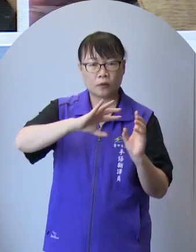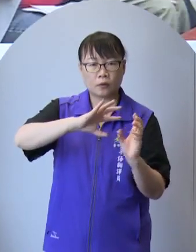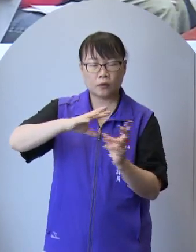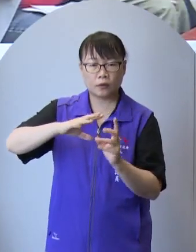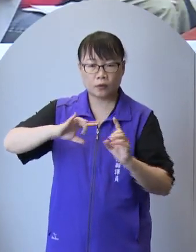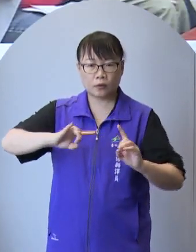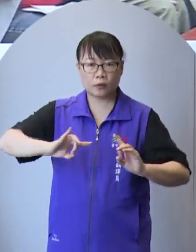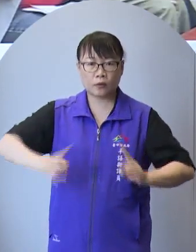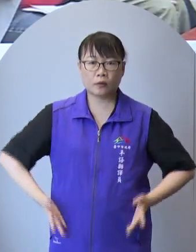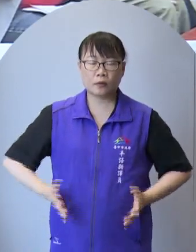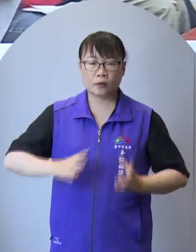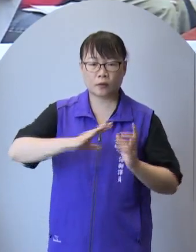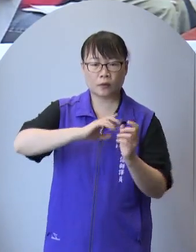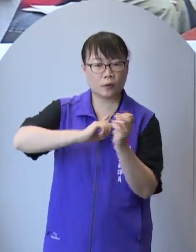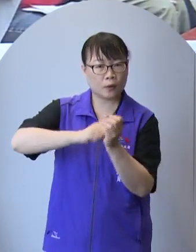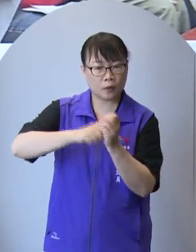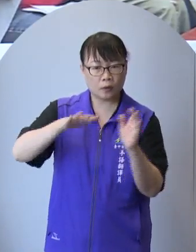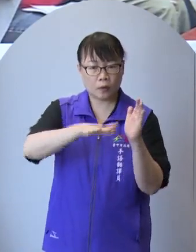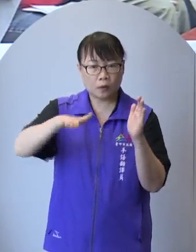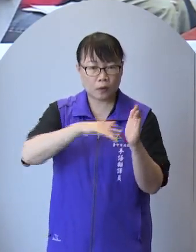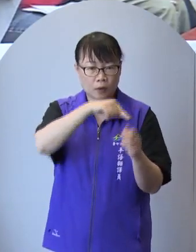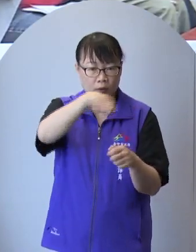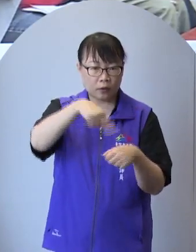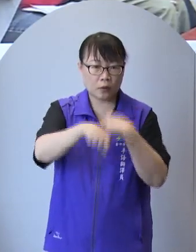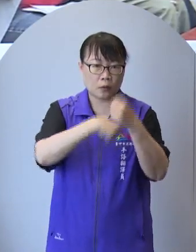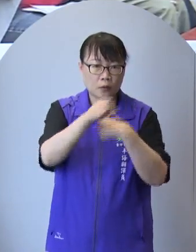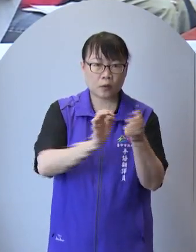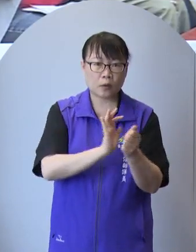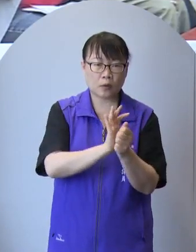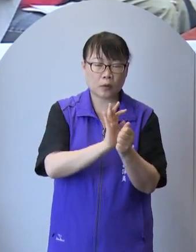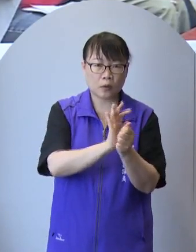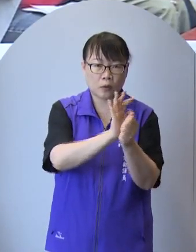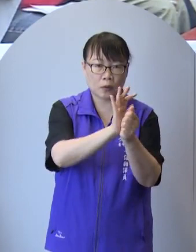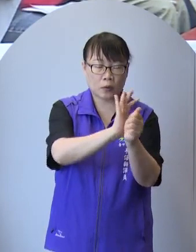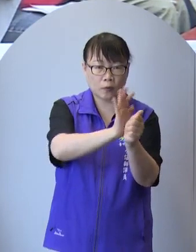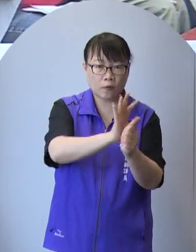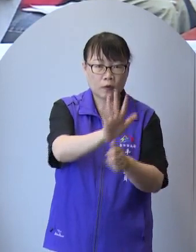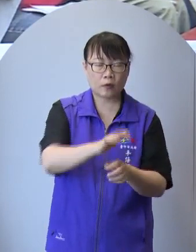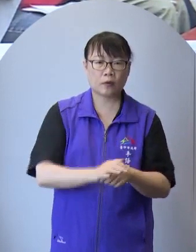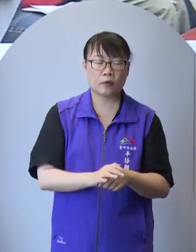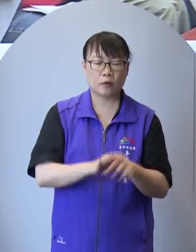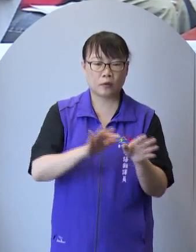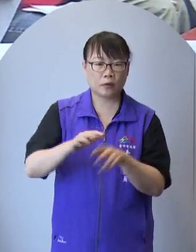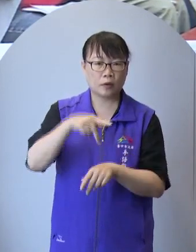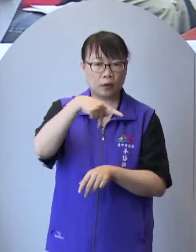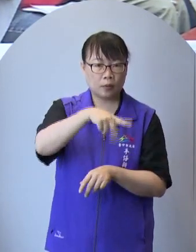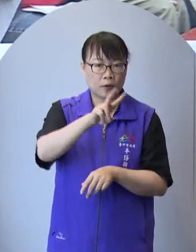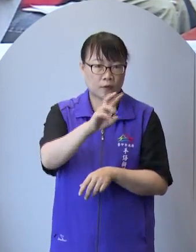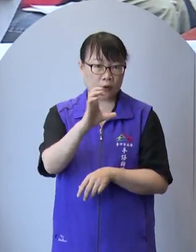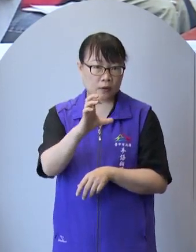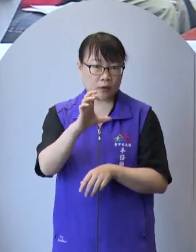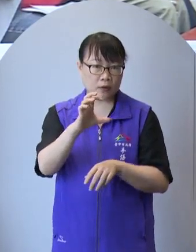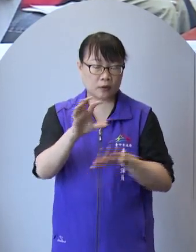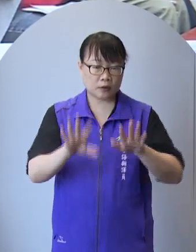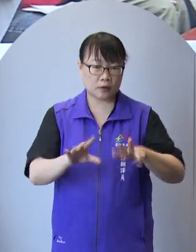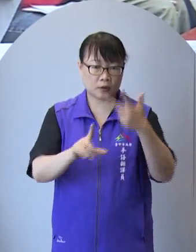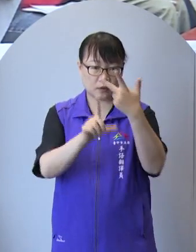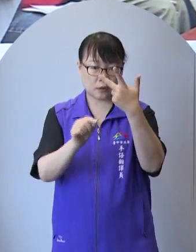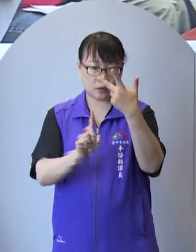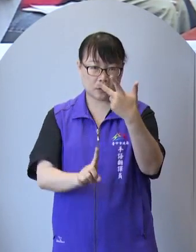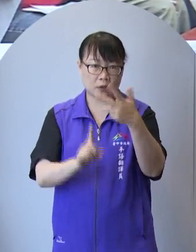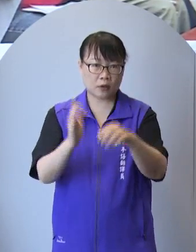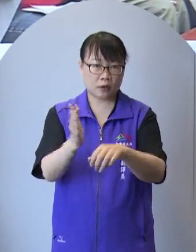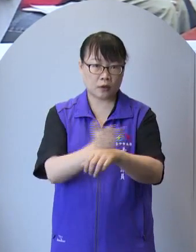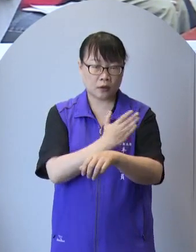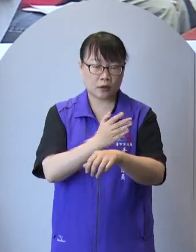动。好，再过来，那再过来就是我们刚才提到哈、哦、，PVC 材质除了今年的7月1日开始限制以外，现在还有一些就是在